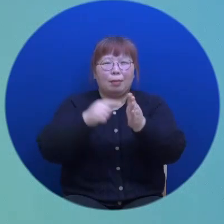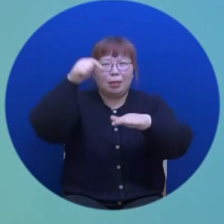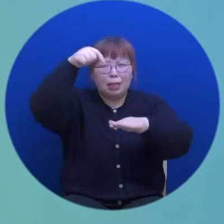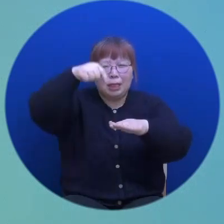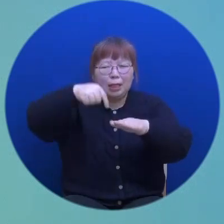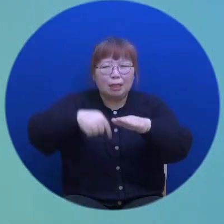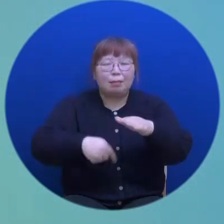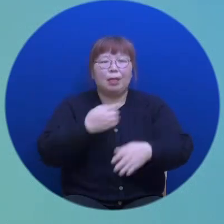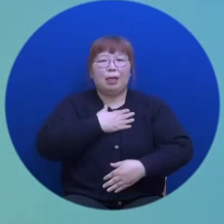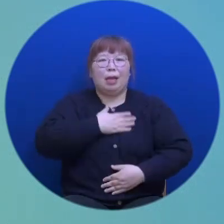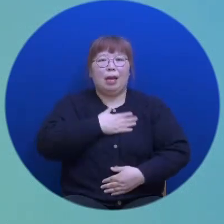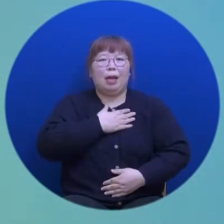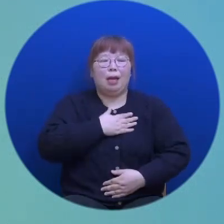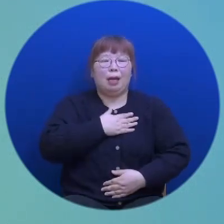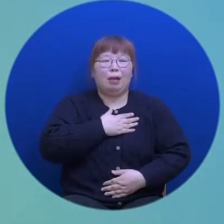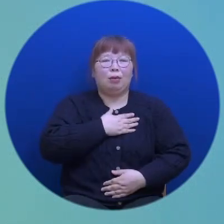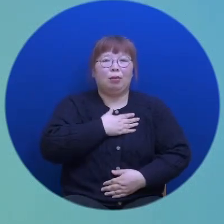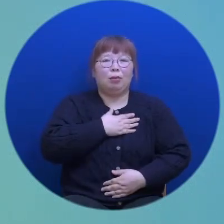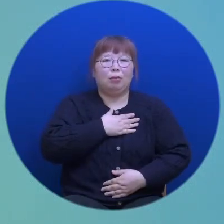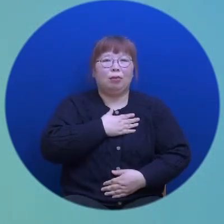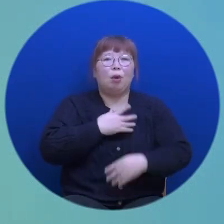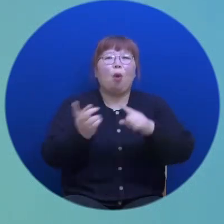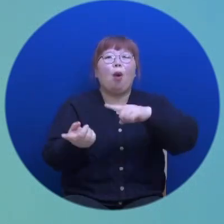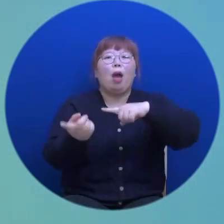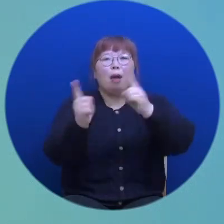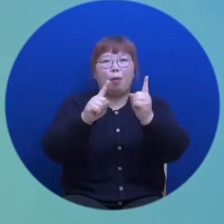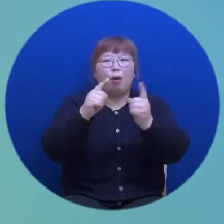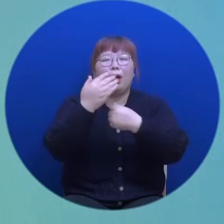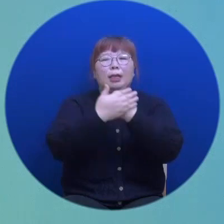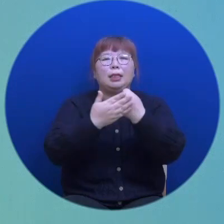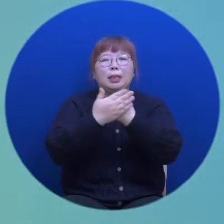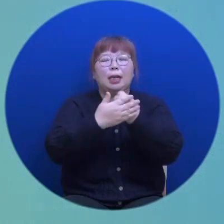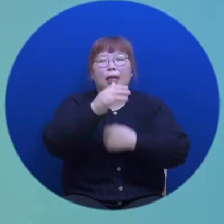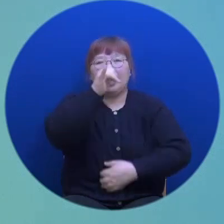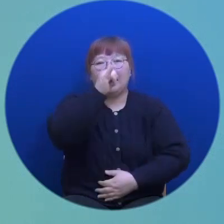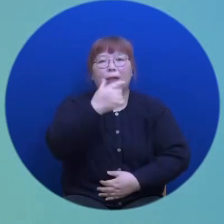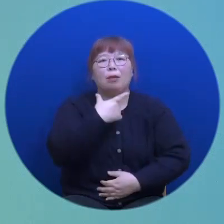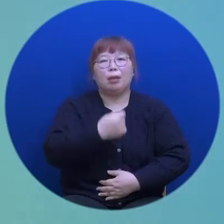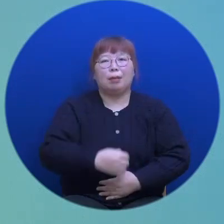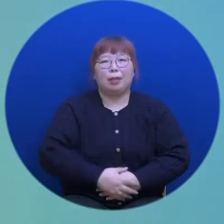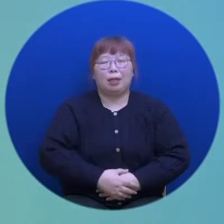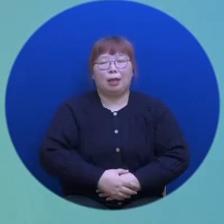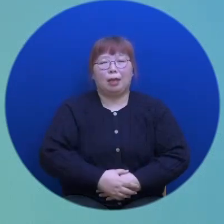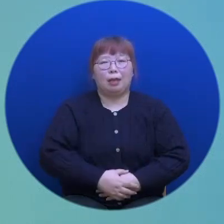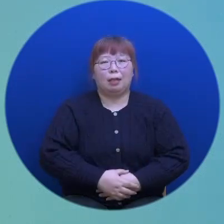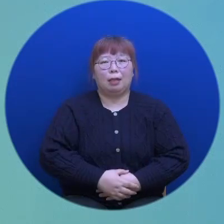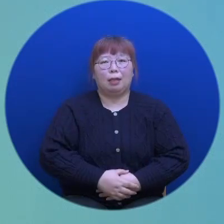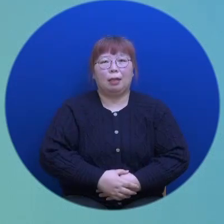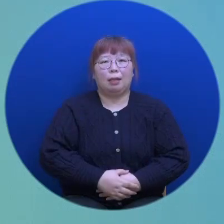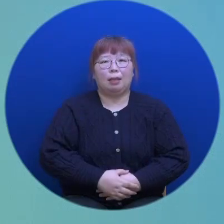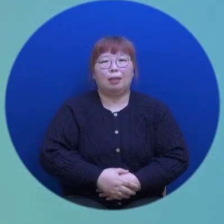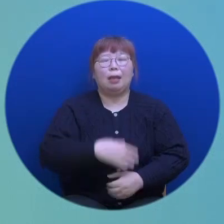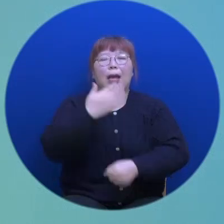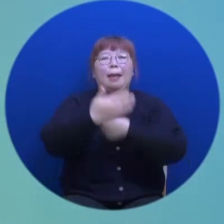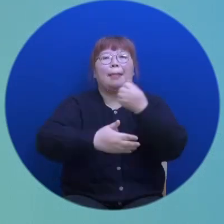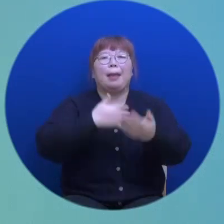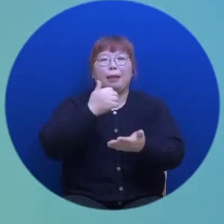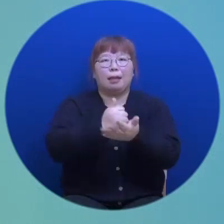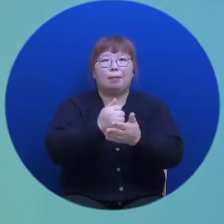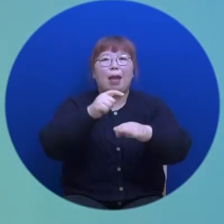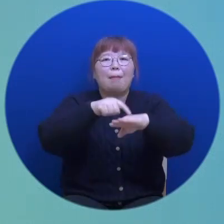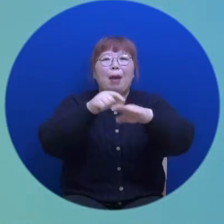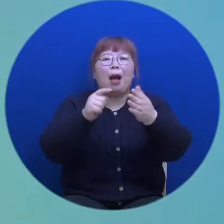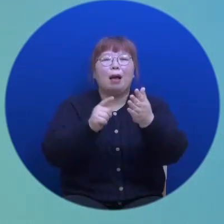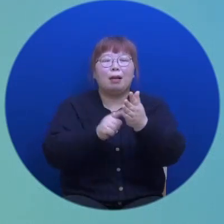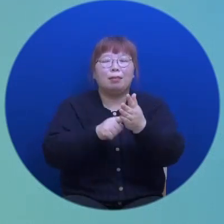깊이 알아가셔서 회복하시는 내가 있기를 바랍니다. 그렇게 하나님의 마음을